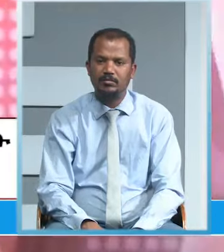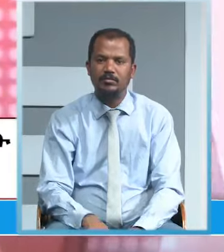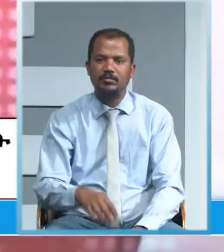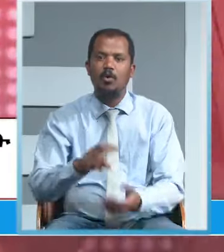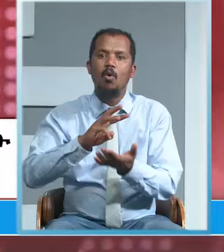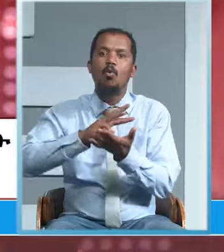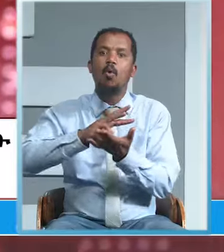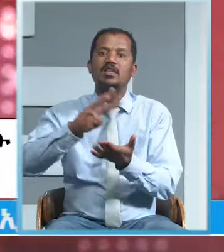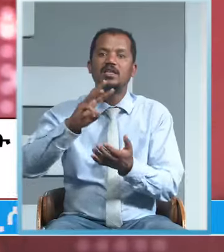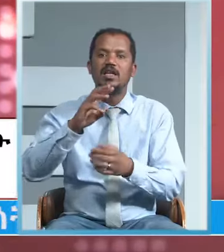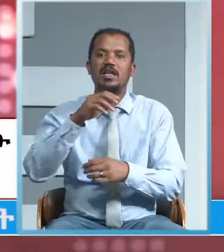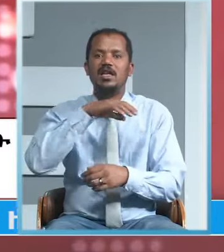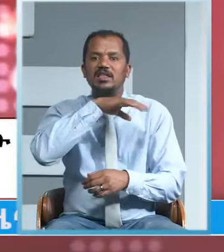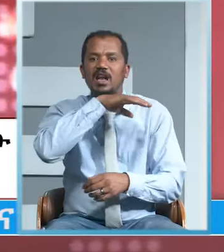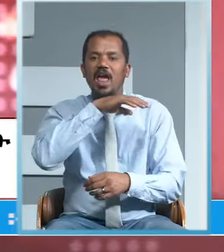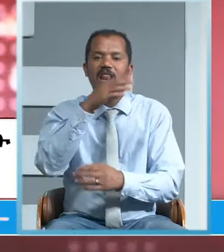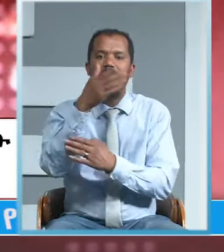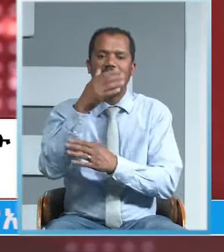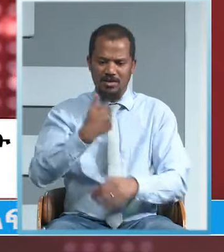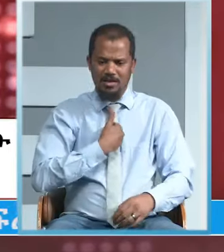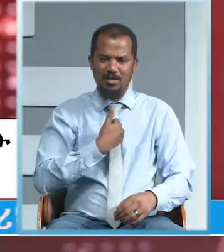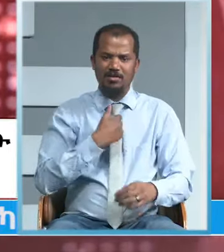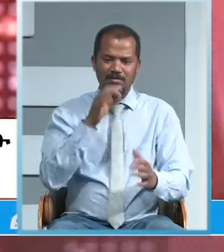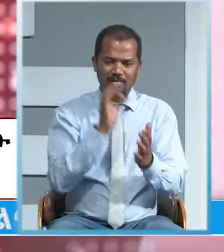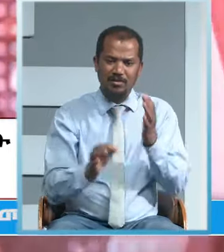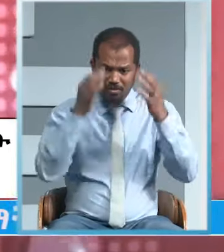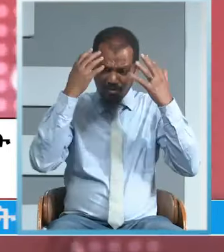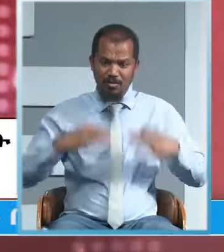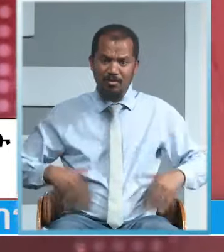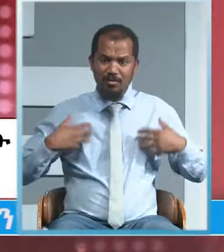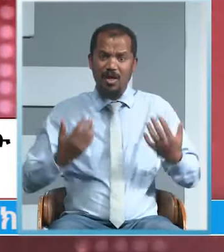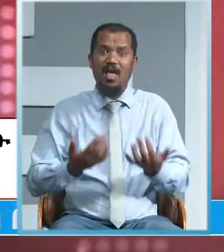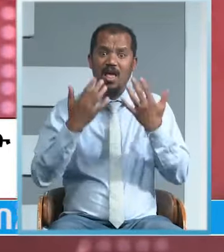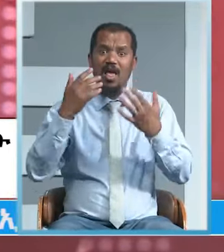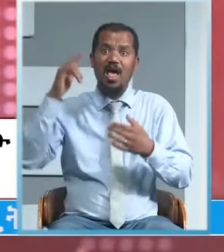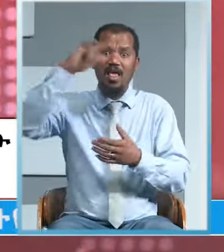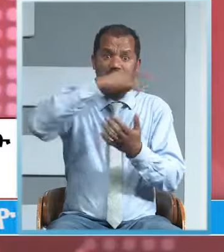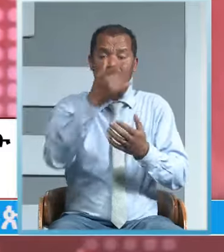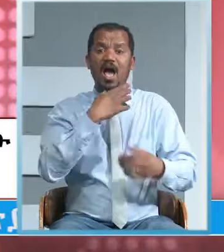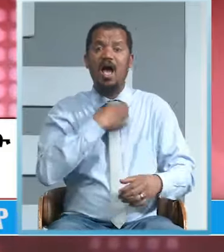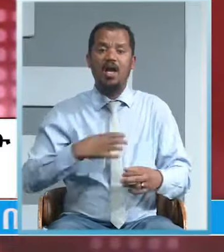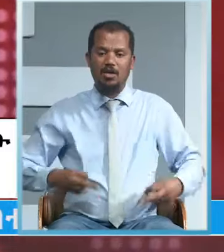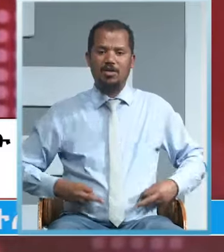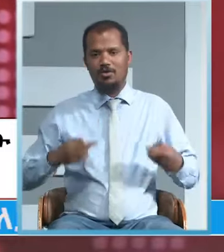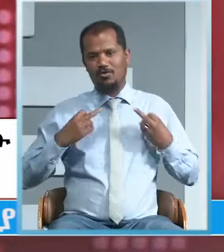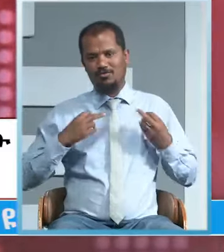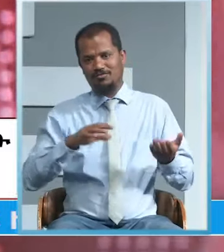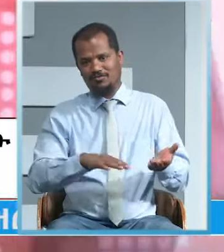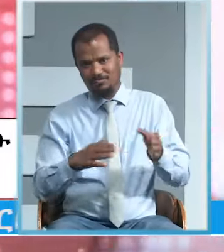በዋሽንግተን የእስራኤል ኤምባሲ ደጃፍ ራሱን በእሳት ያቃጠለው የአሜሪካ አየር ኃይል አባል ሕይወቱ